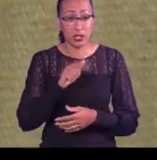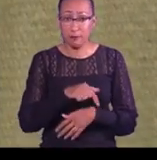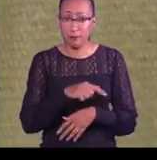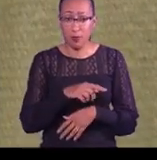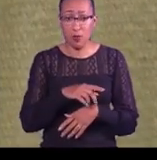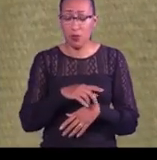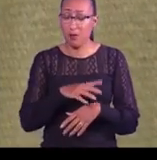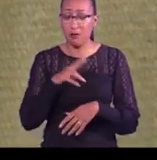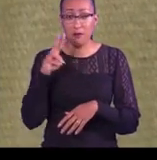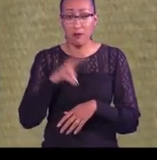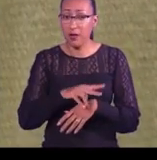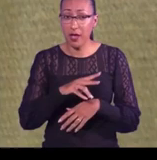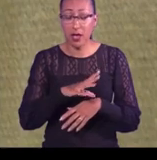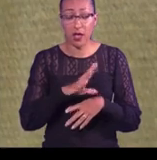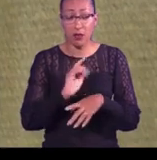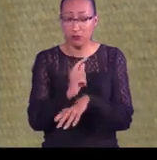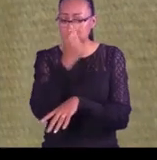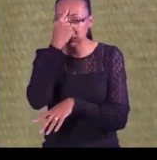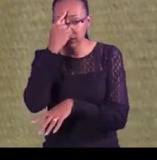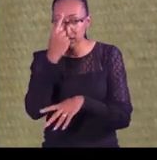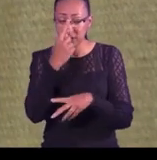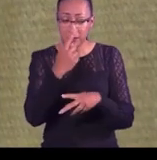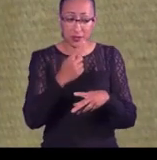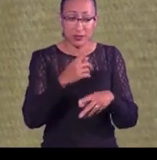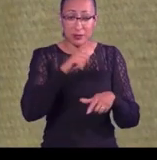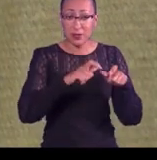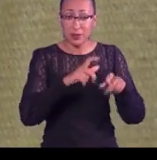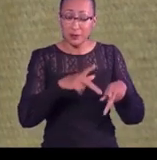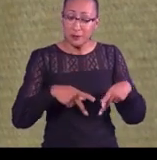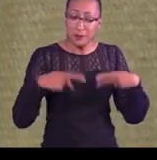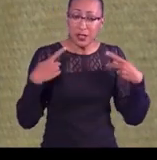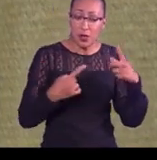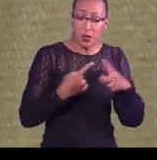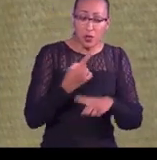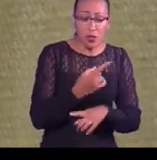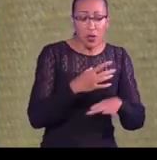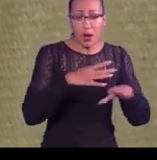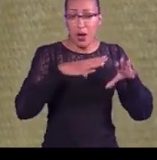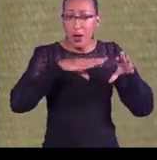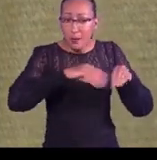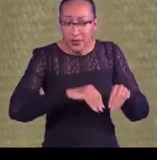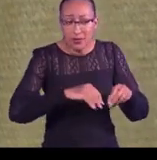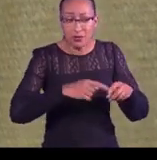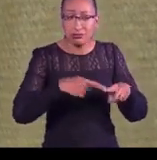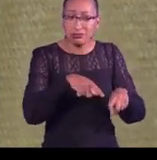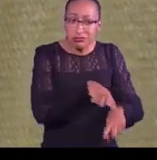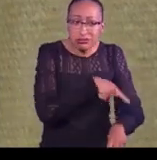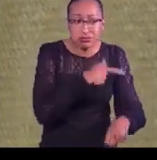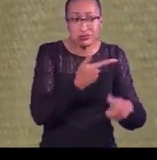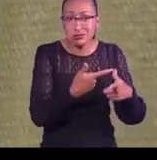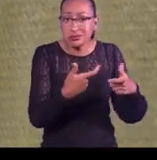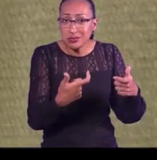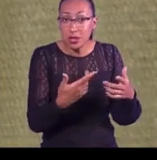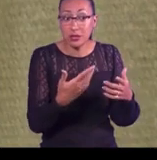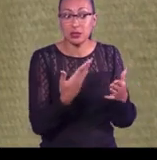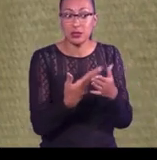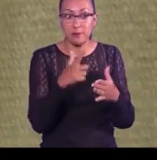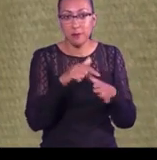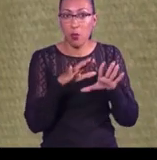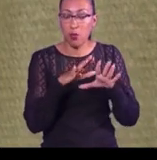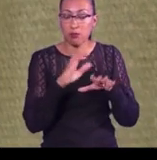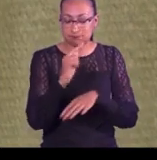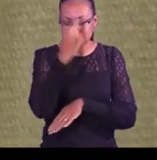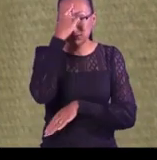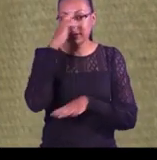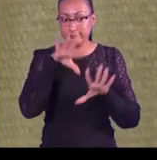d'une vie, de population autour de cela, d'un enjeu qui me semble essentiel. C'est